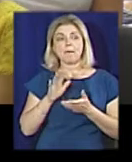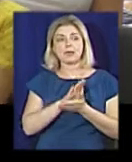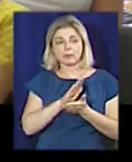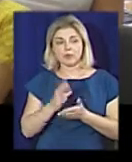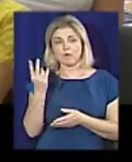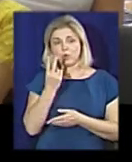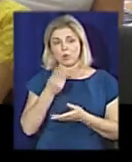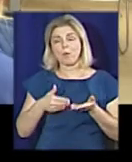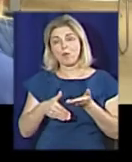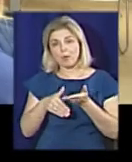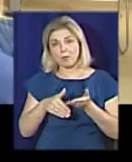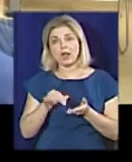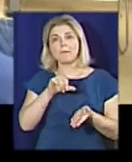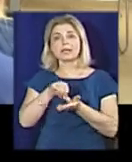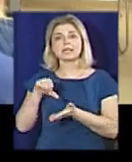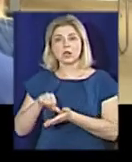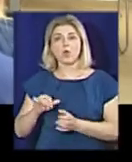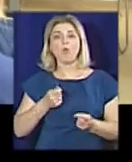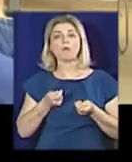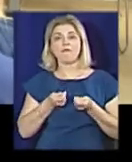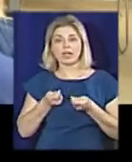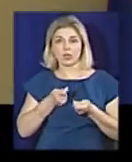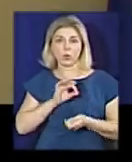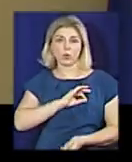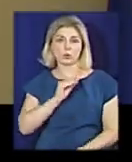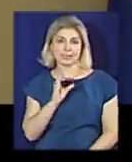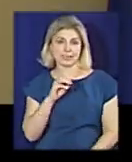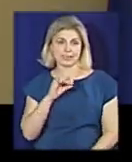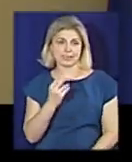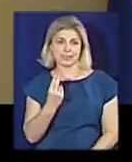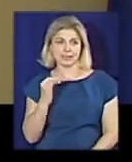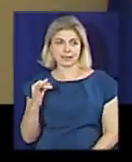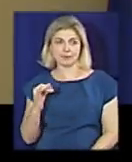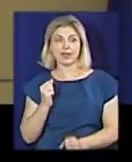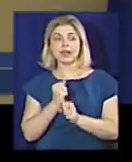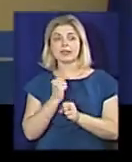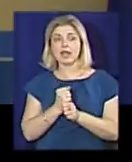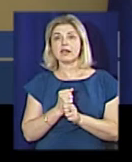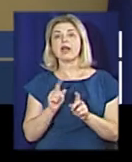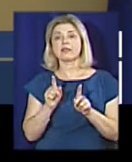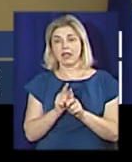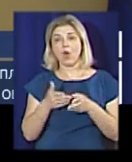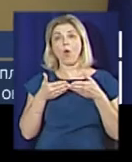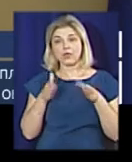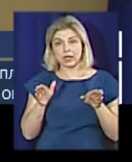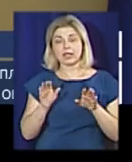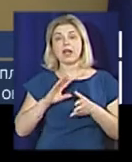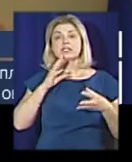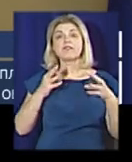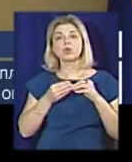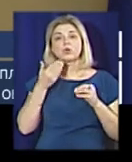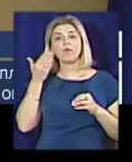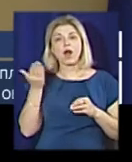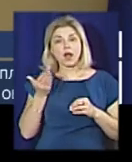правової допомоги, представники управління юстиції. Проводять ось такі публічні звітування, на яких ми розповідаємо, що